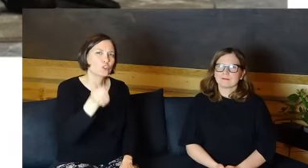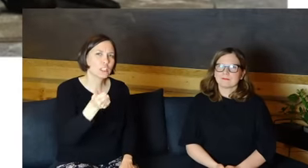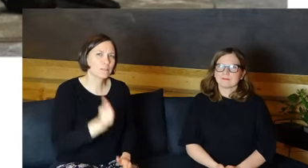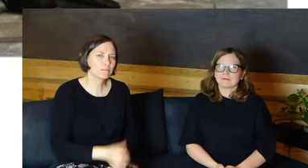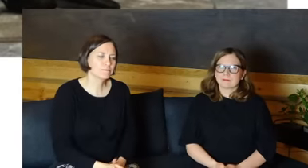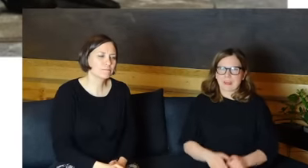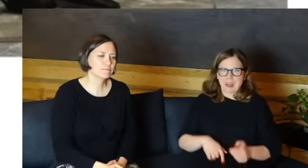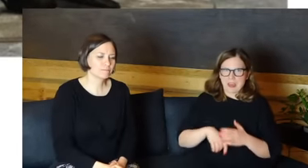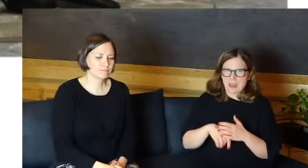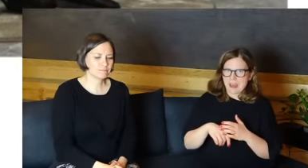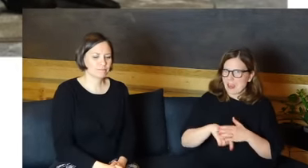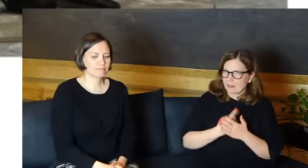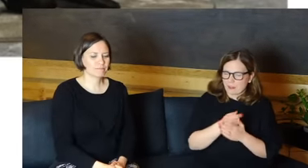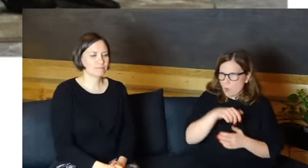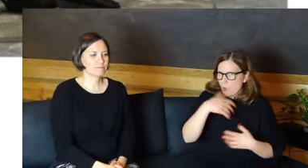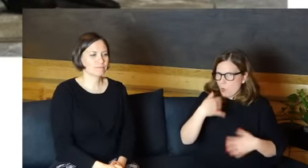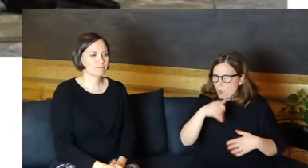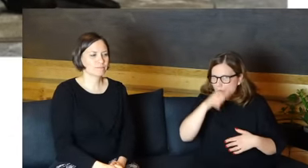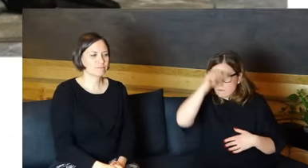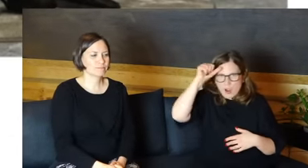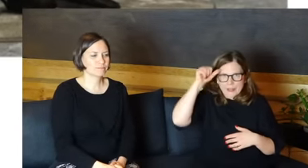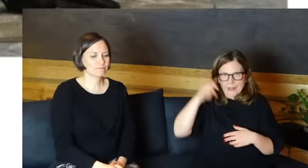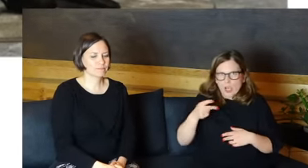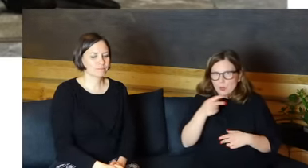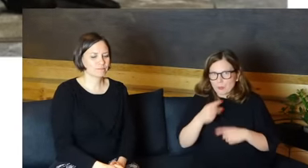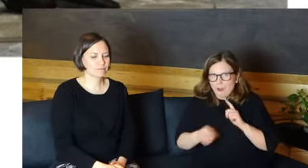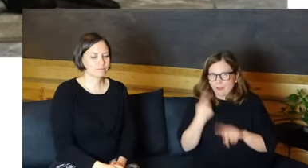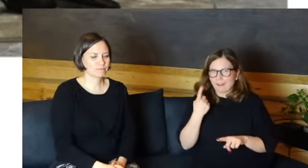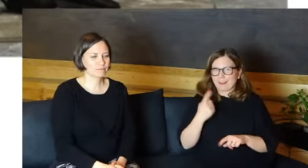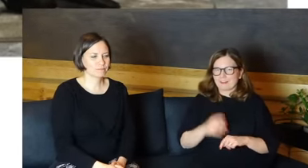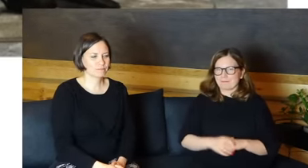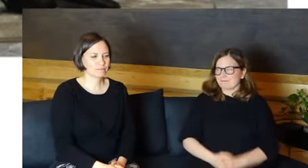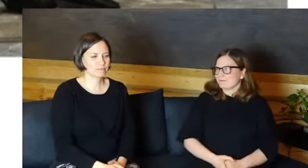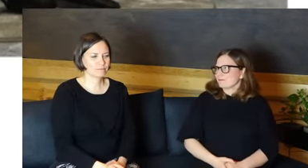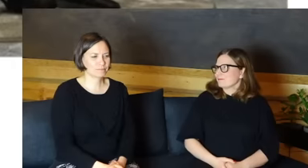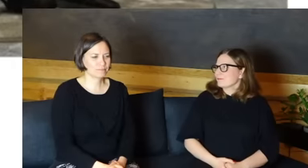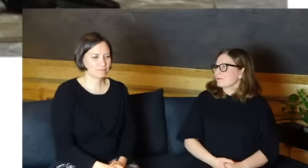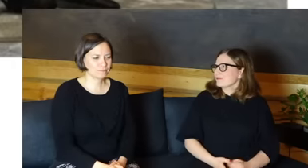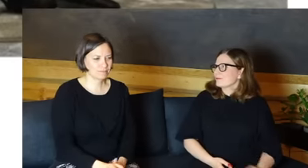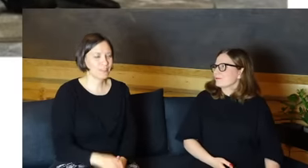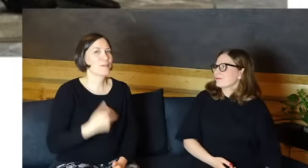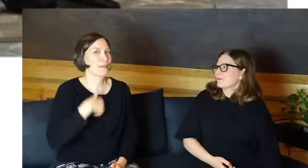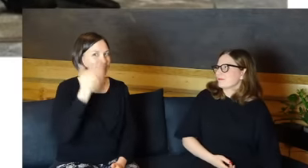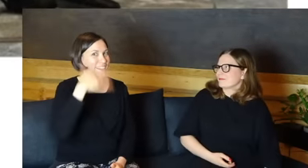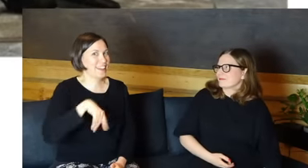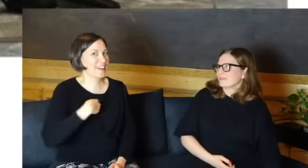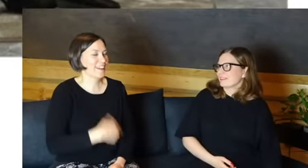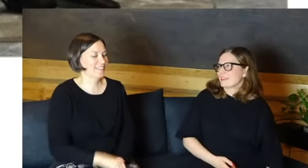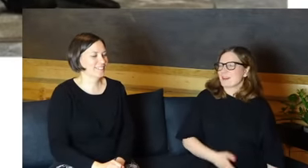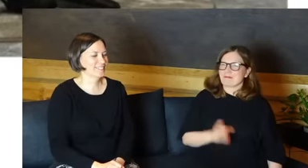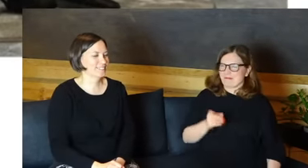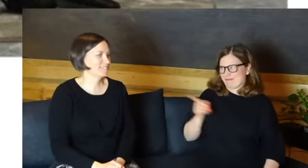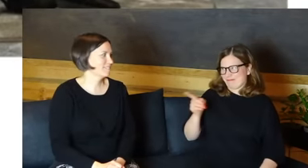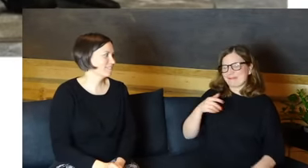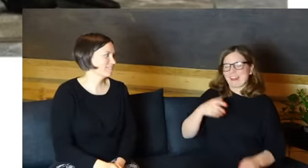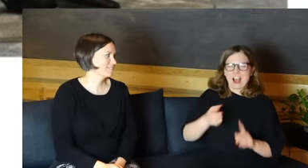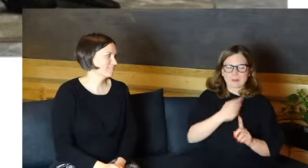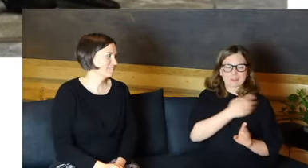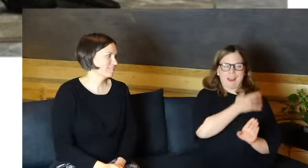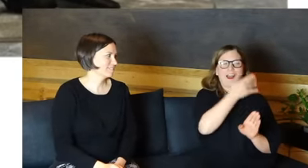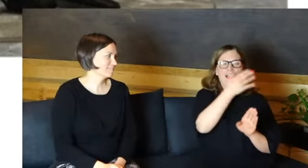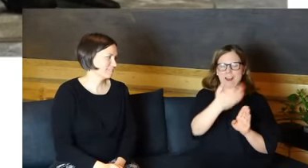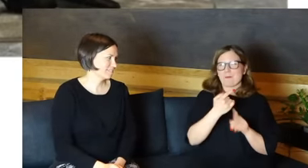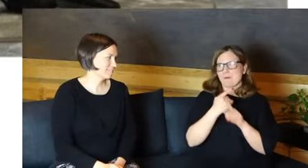Heti aloitettiin vaikeilla. Tässä jopa mä tiedän. Ja, kyllä, Kristiina tietää, eli Kristiina on ollut mukana ihan